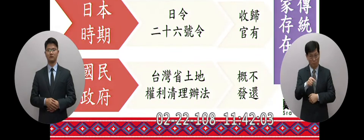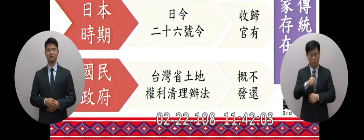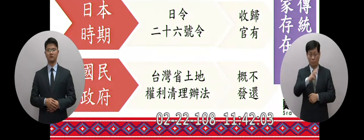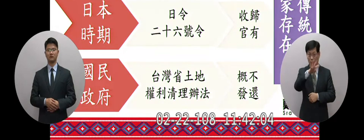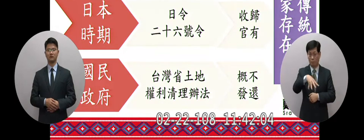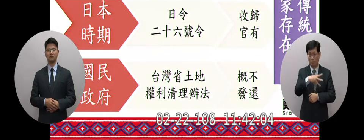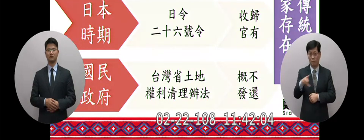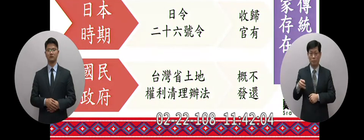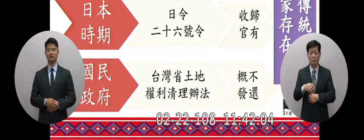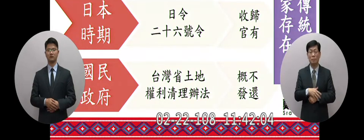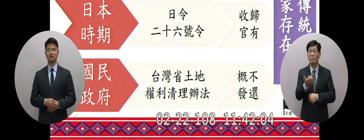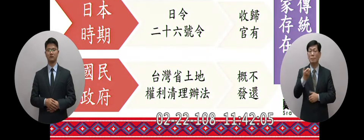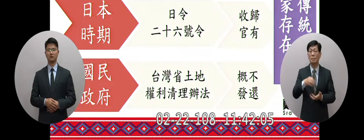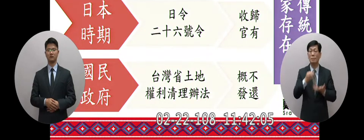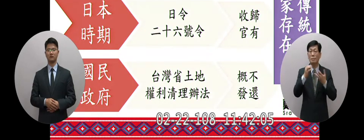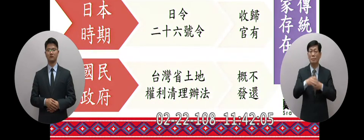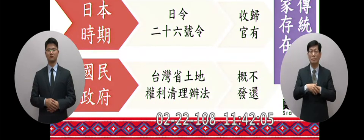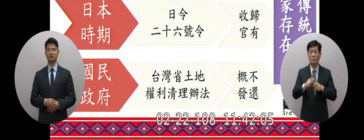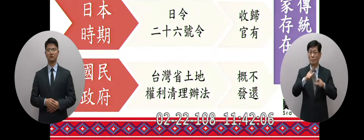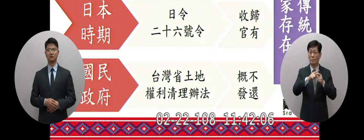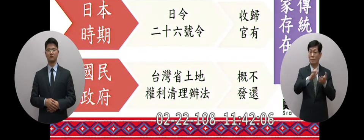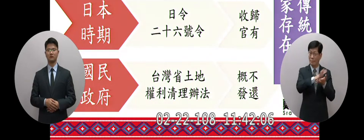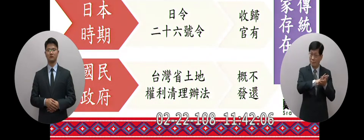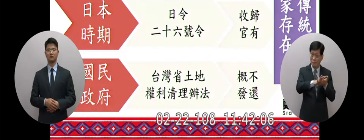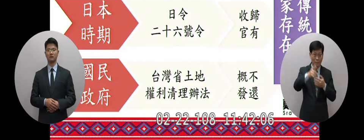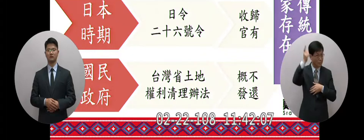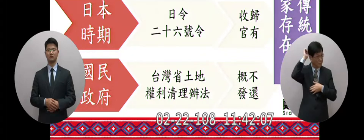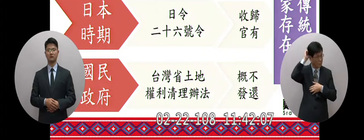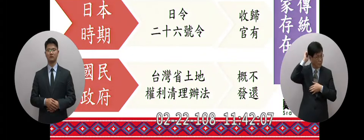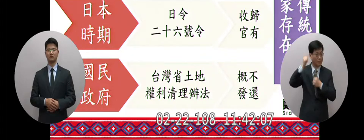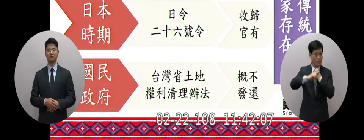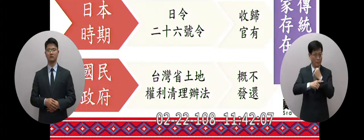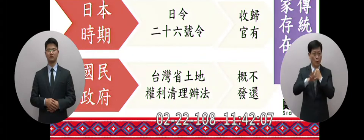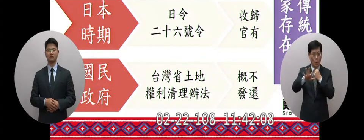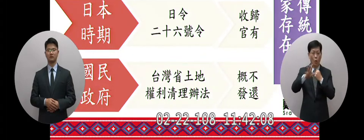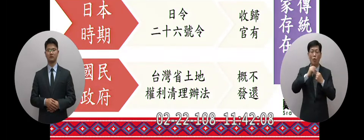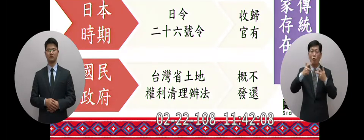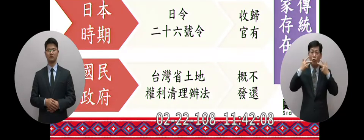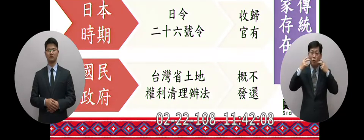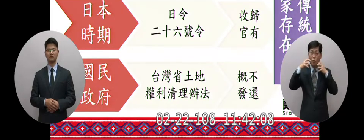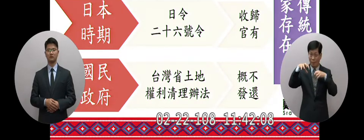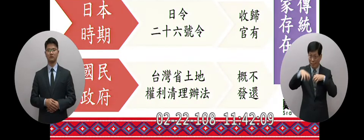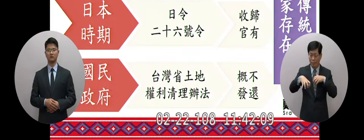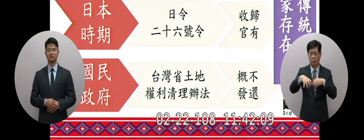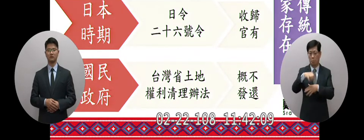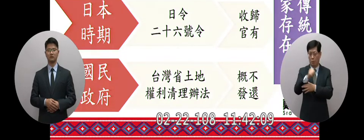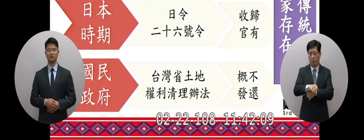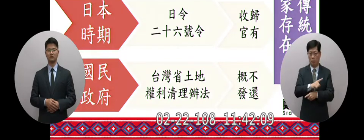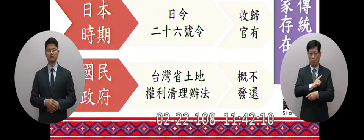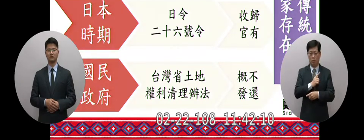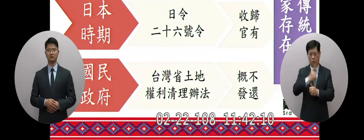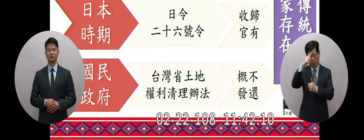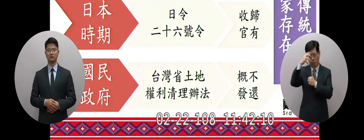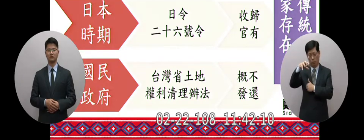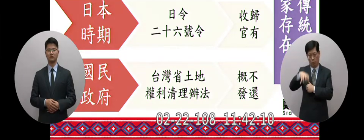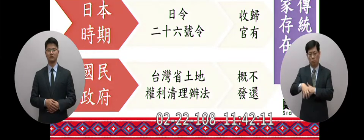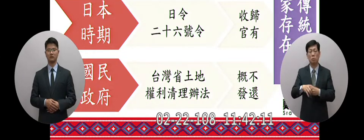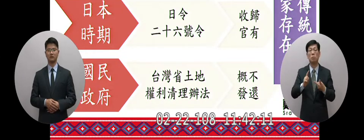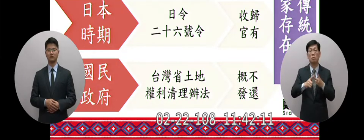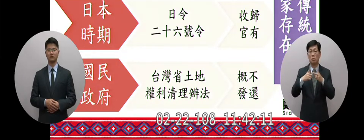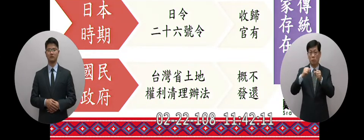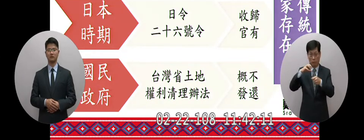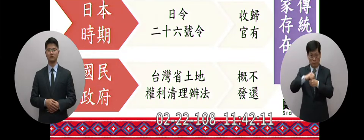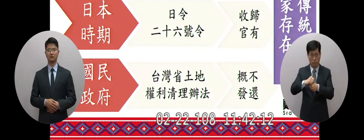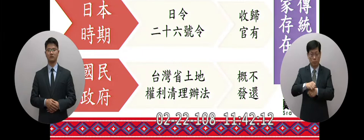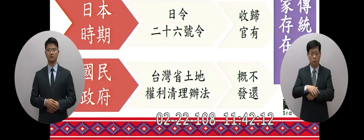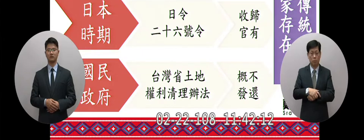表，刚刚提到大清律例，清朝的时期有了藩界，承认原住民族的传统领域，日本